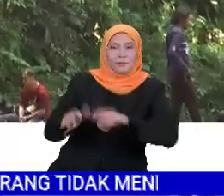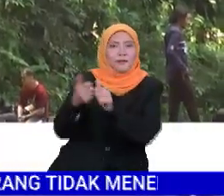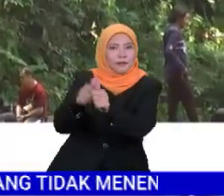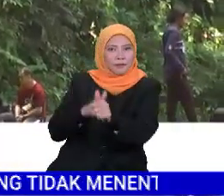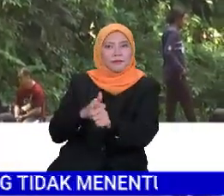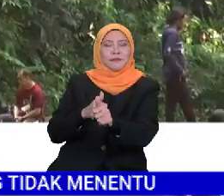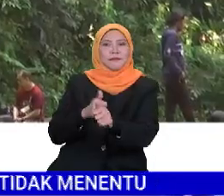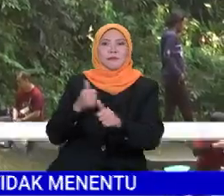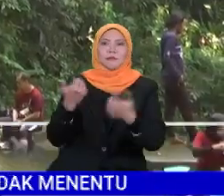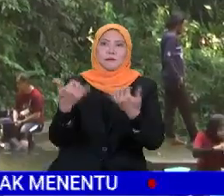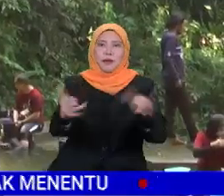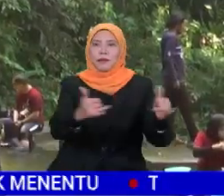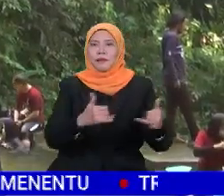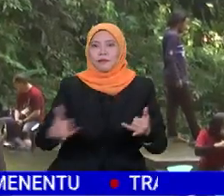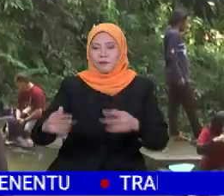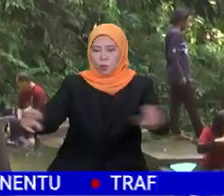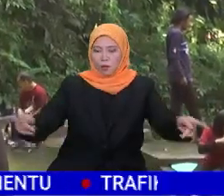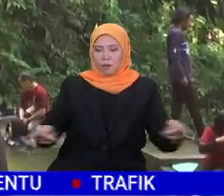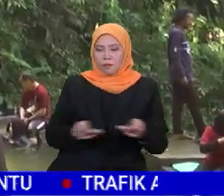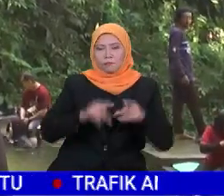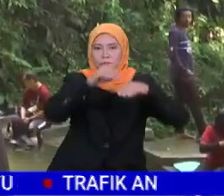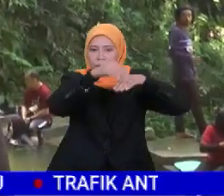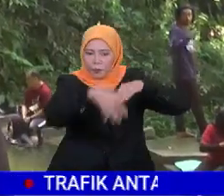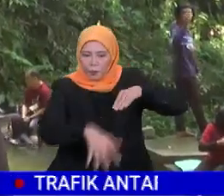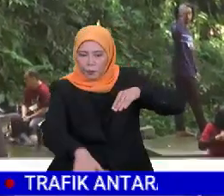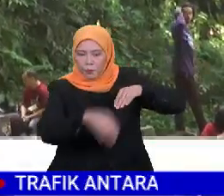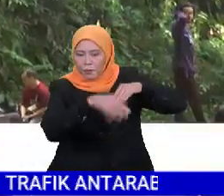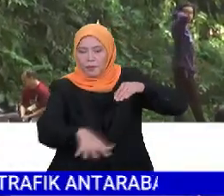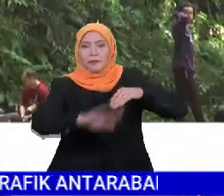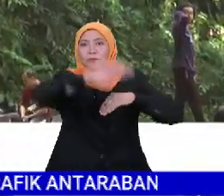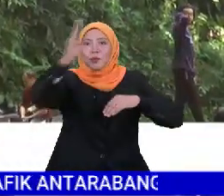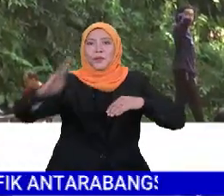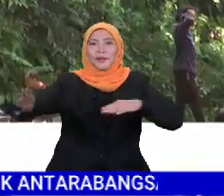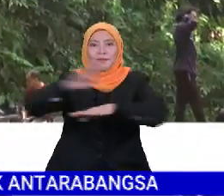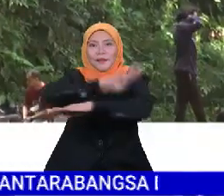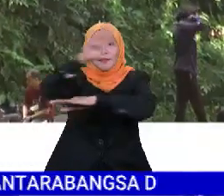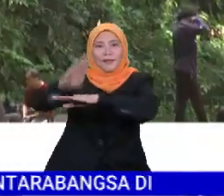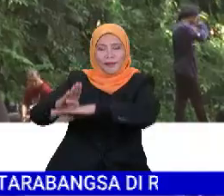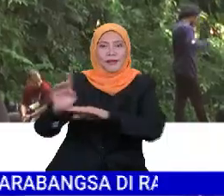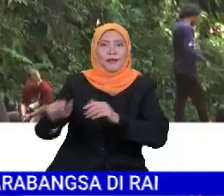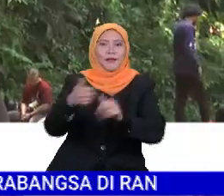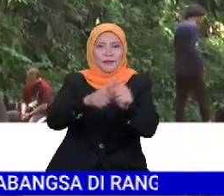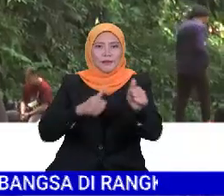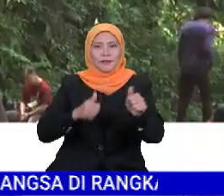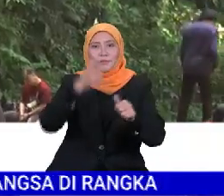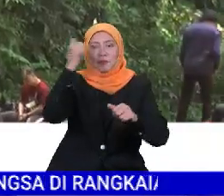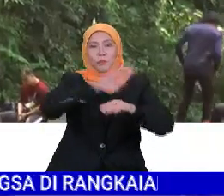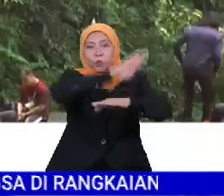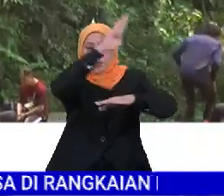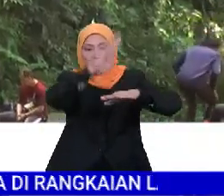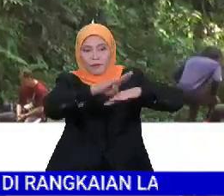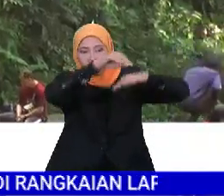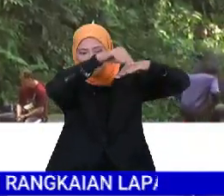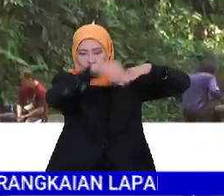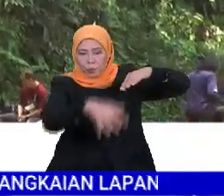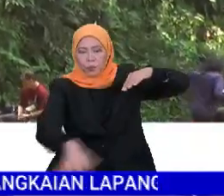elakkanlah daripada main di kolam, di air terjun, di bukit-bukit lah khususnya, sebab dari bukit air memang akan